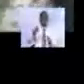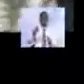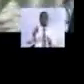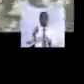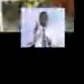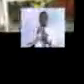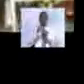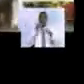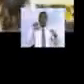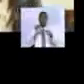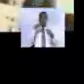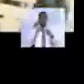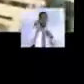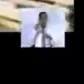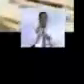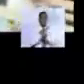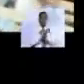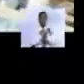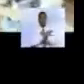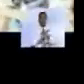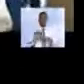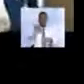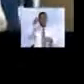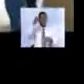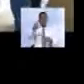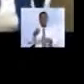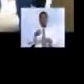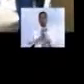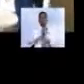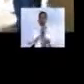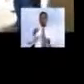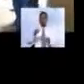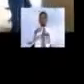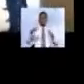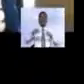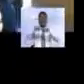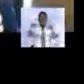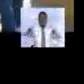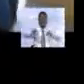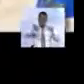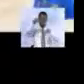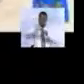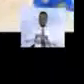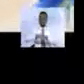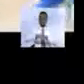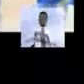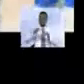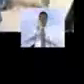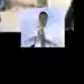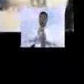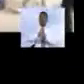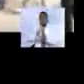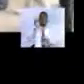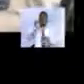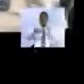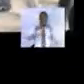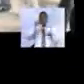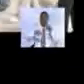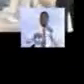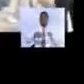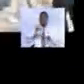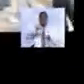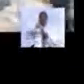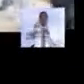des progrès, en témoigne le lancement bientôt à son initiative d'une grande enquête sur le territoire national pour évaluer le